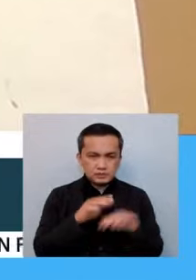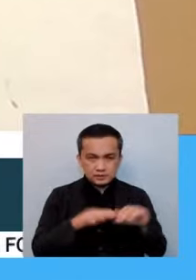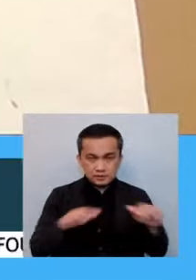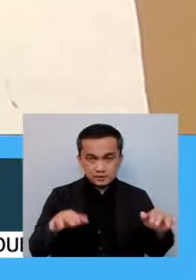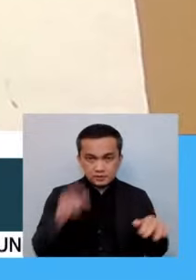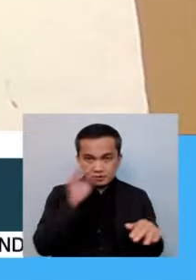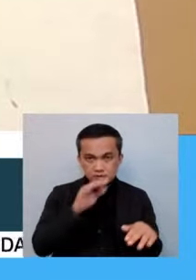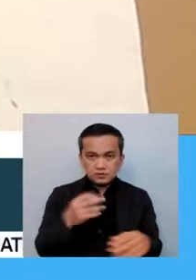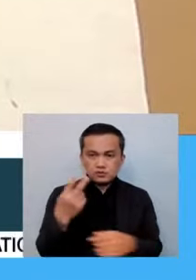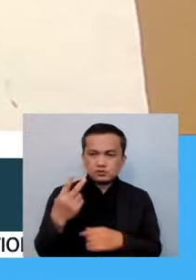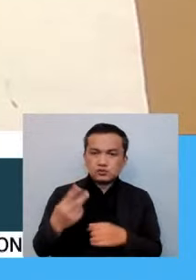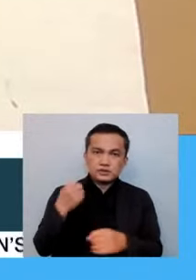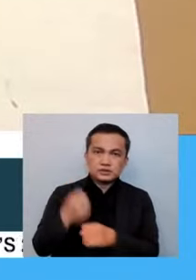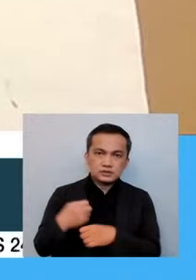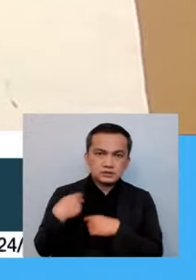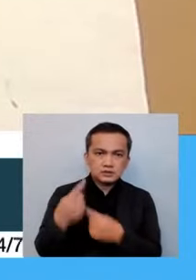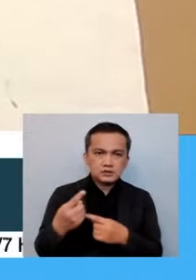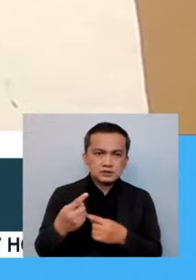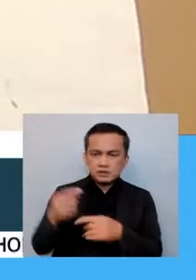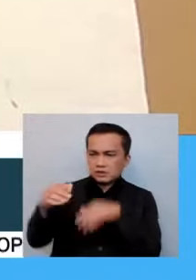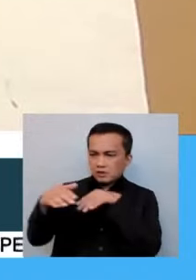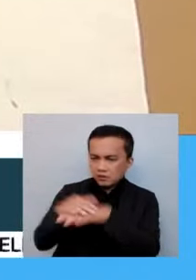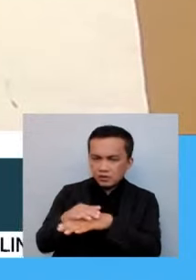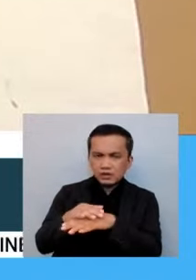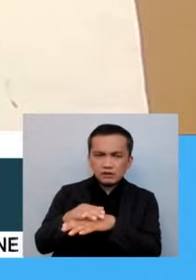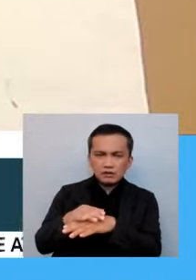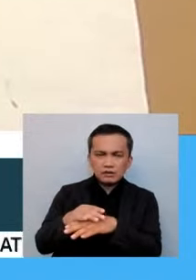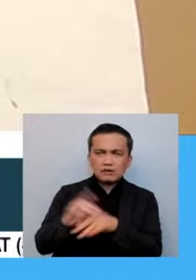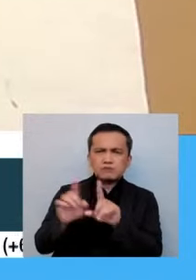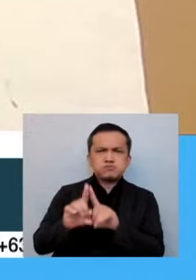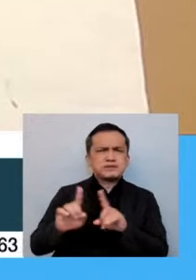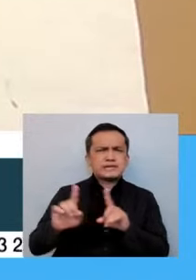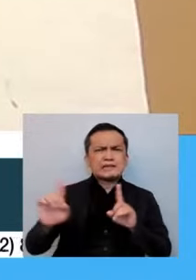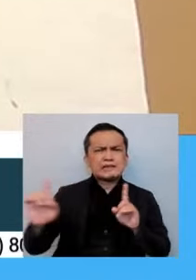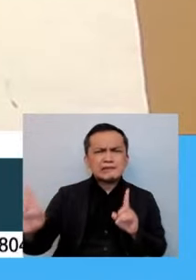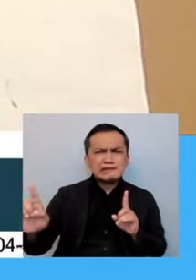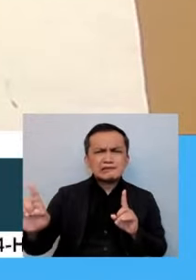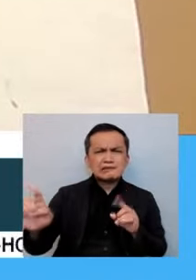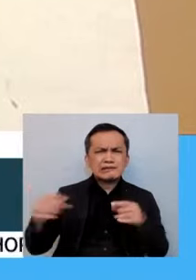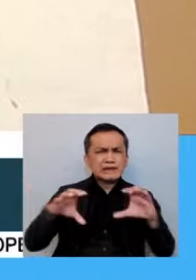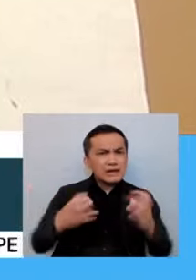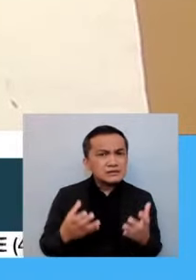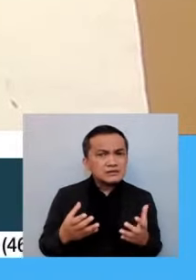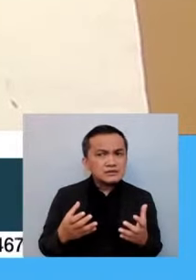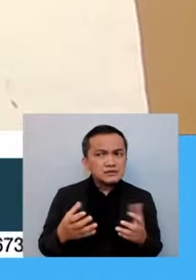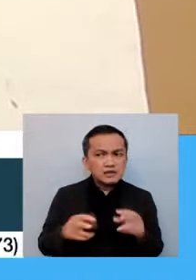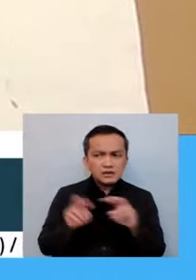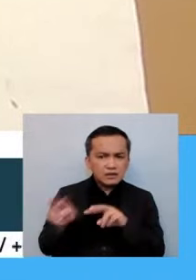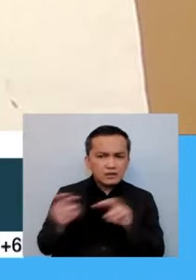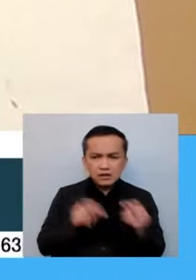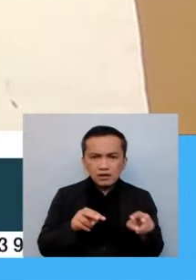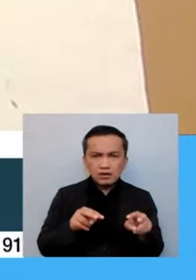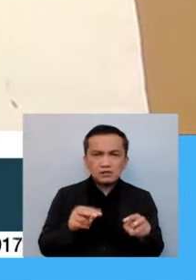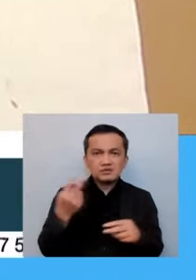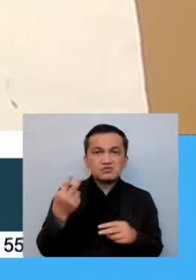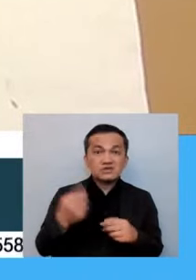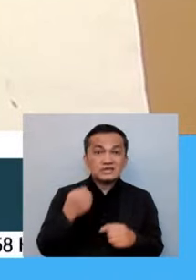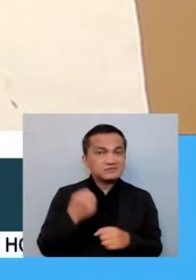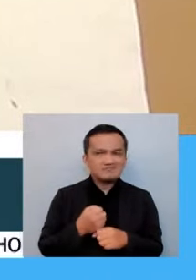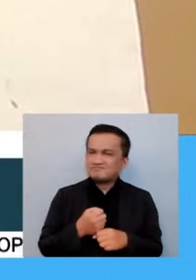taon tayong sumabak sa ilalim ng isang remote distance learning program. At nakita naman natin sa dalawang taon na ito